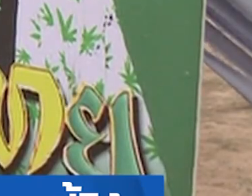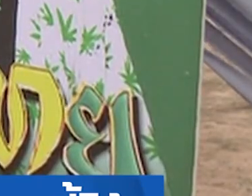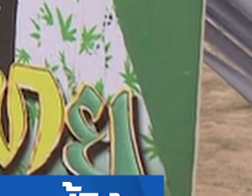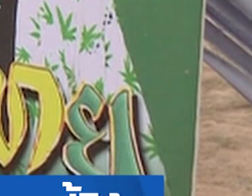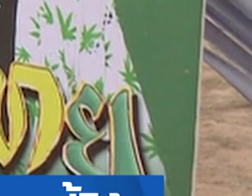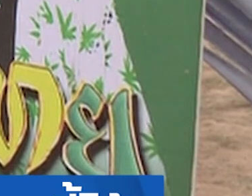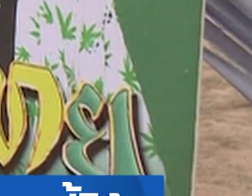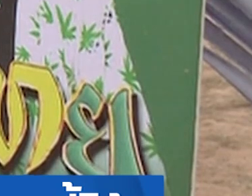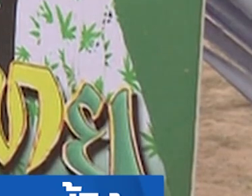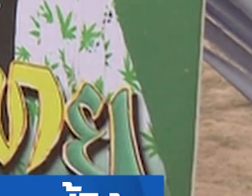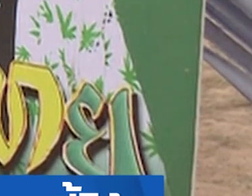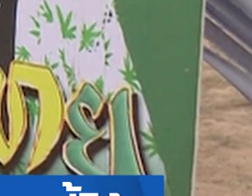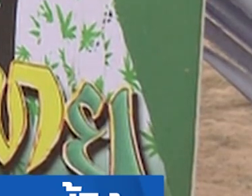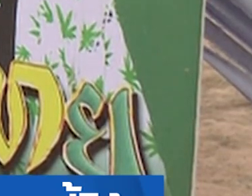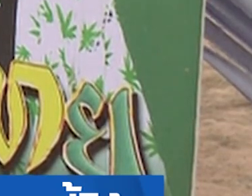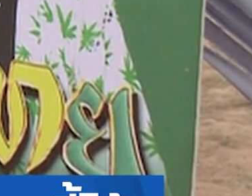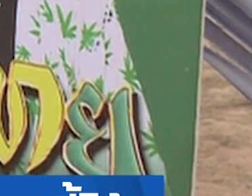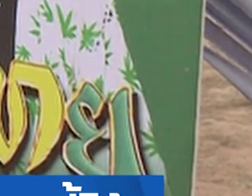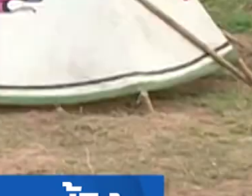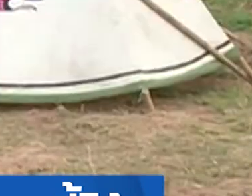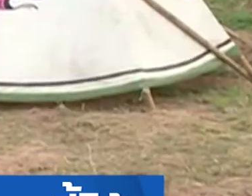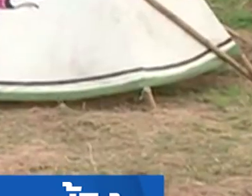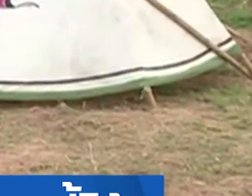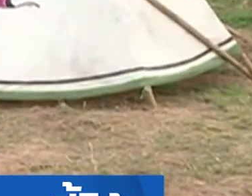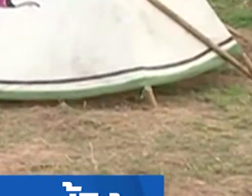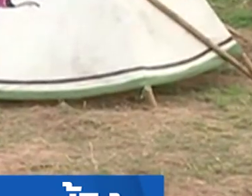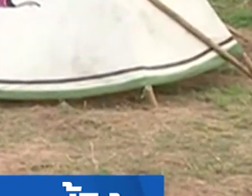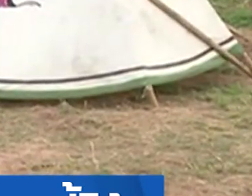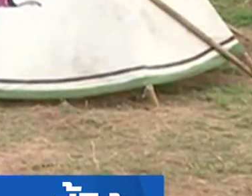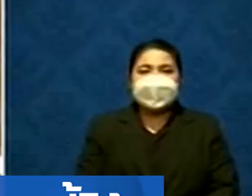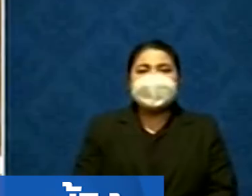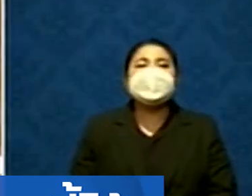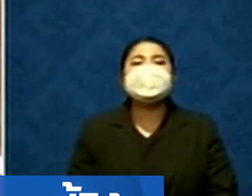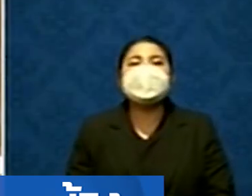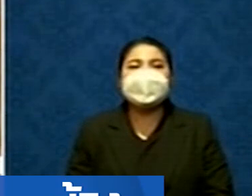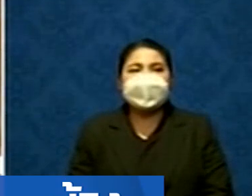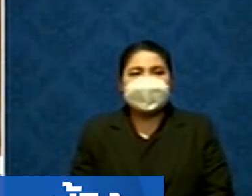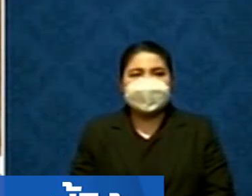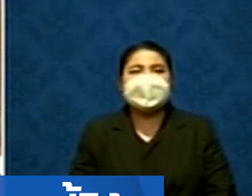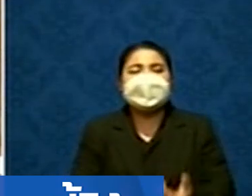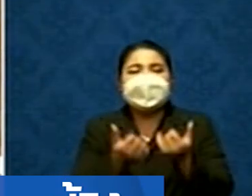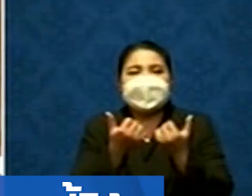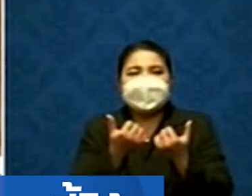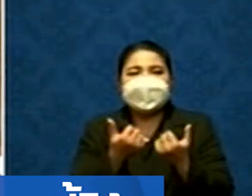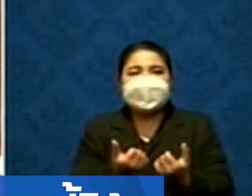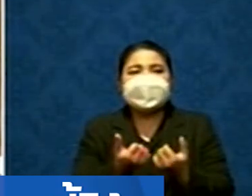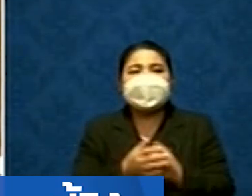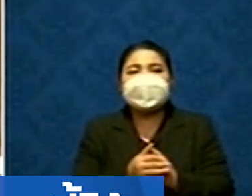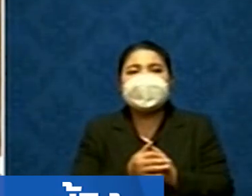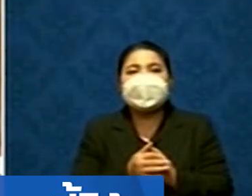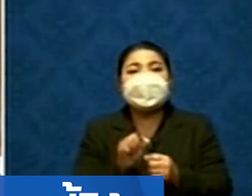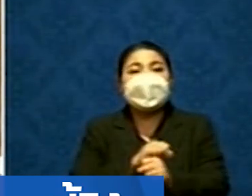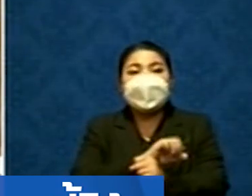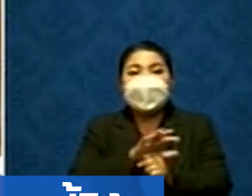รัฐมนตรีที่ถูกอภิปรายทั้ง11คนไม่มีใครอยู่ในที่ประชุมเลยยิ่งไปกว่านั้นรัฐมนตรีทั้ง36คนก็เพ่นออกจากห้อง